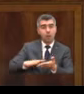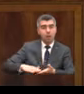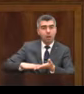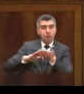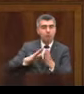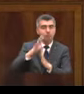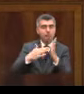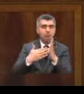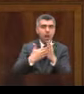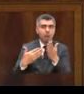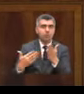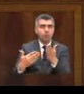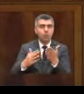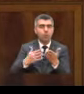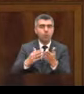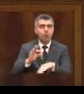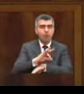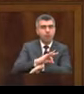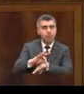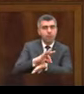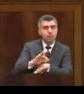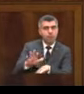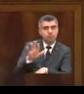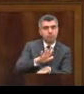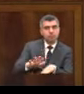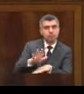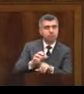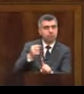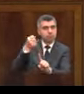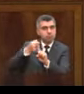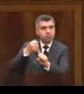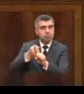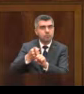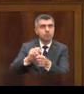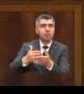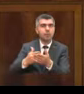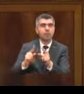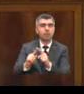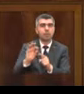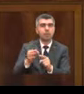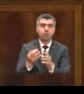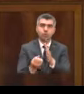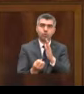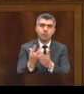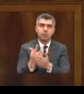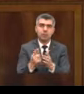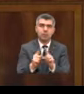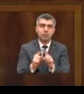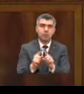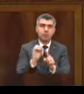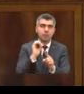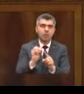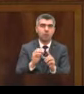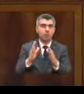برامجها وكذلك مواردها البشرية لتنسجم مع يعني السياق الجديد اللي هو سياق